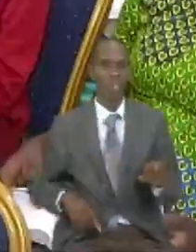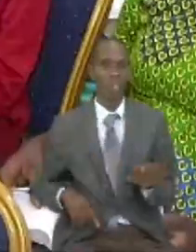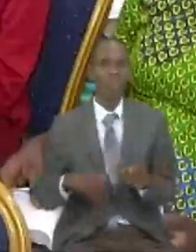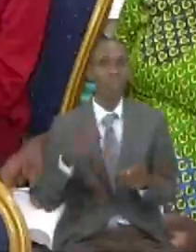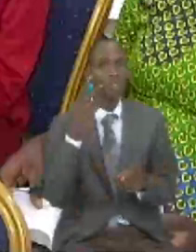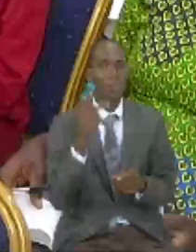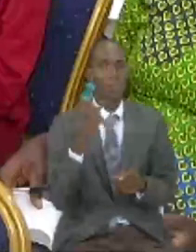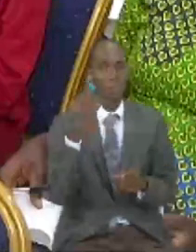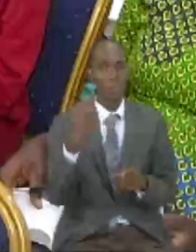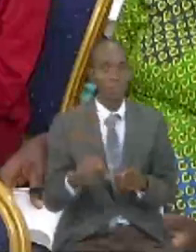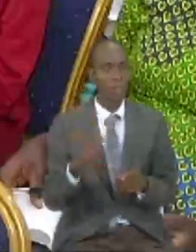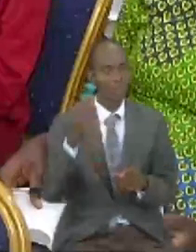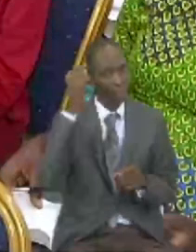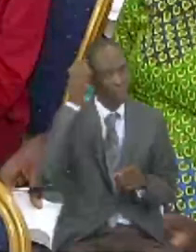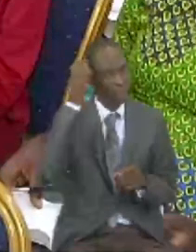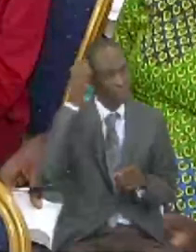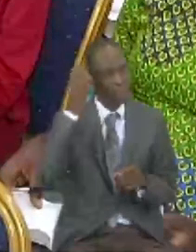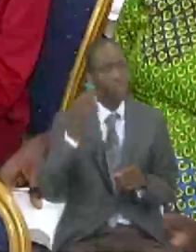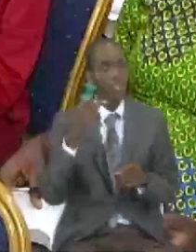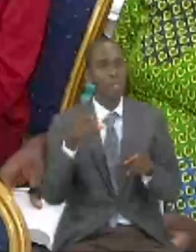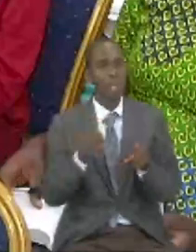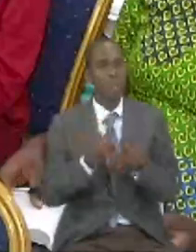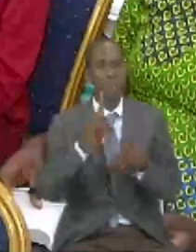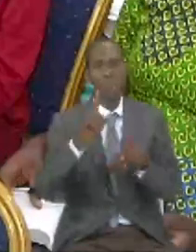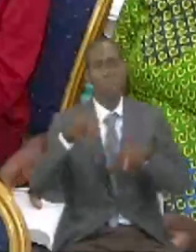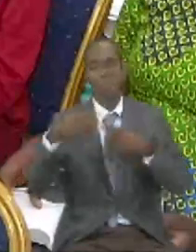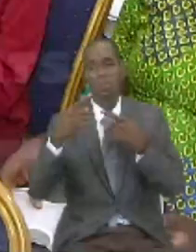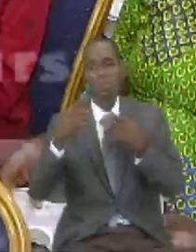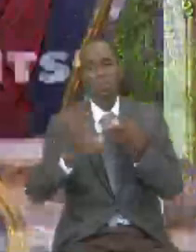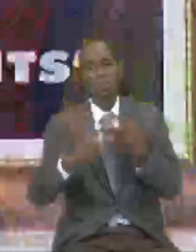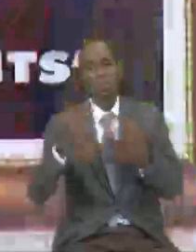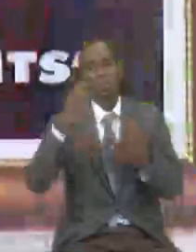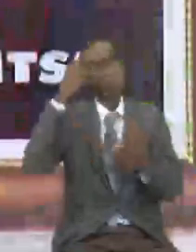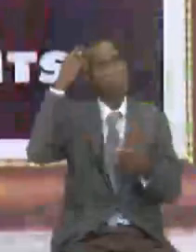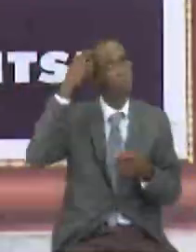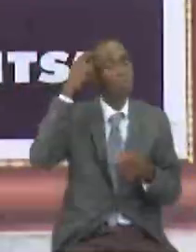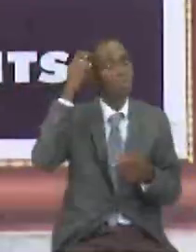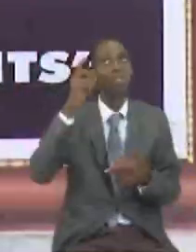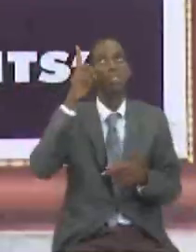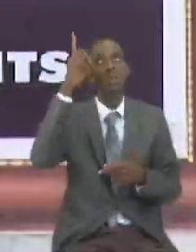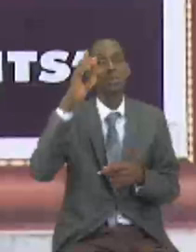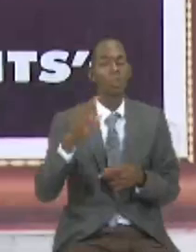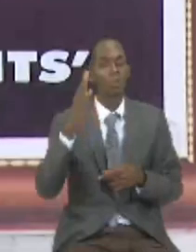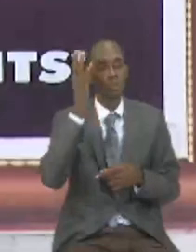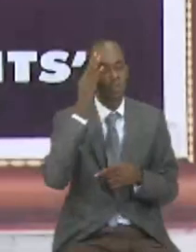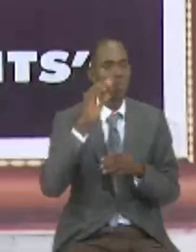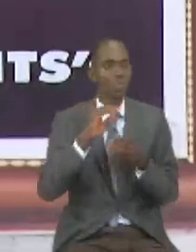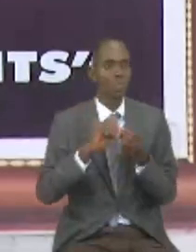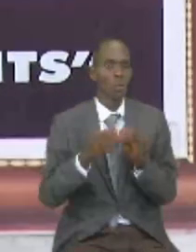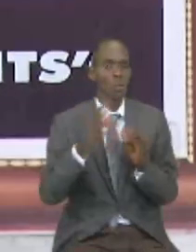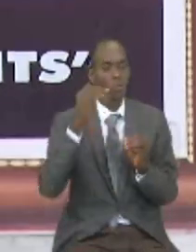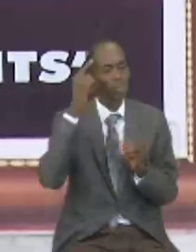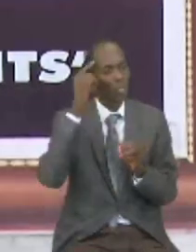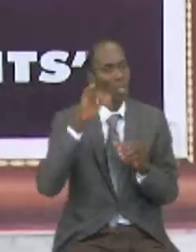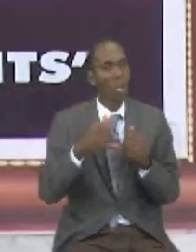S'il a compté vos cheveux, même ceux que le coiffeur va couper, tout est compté